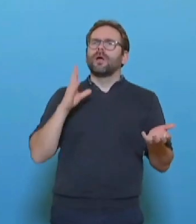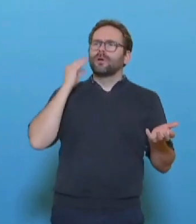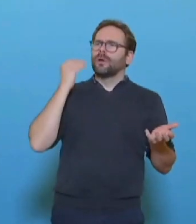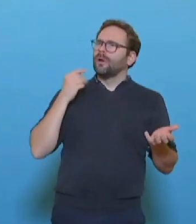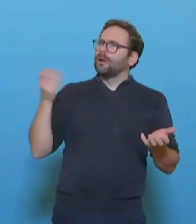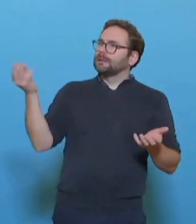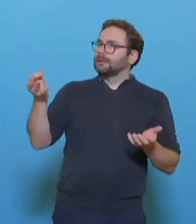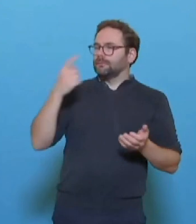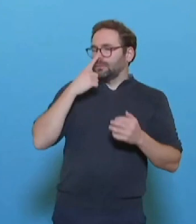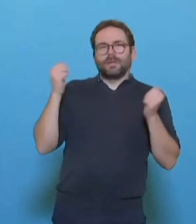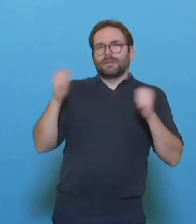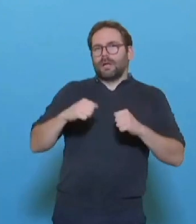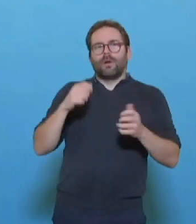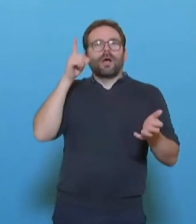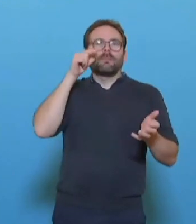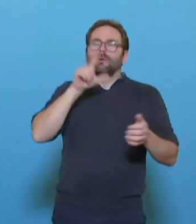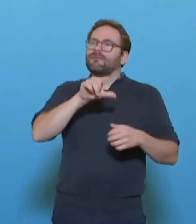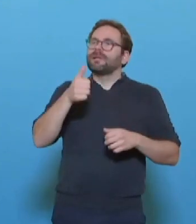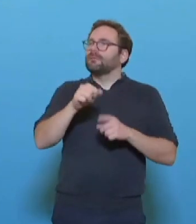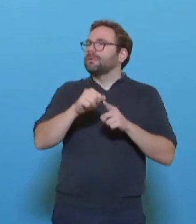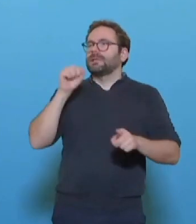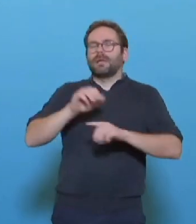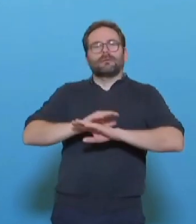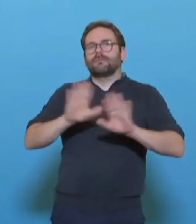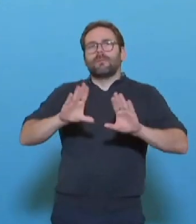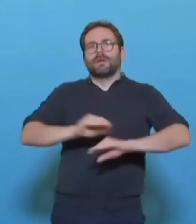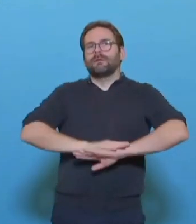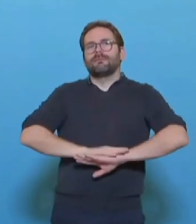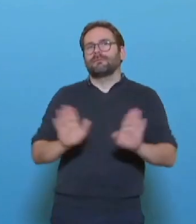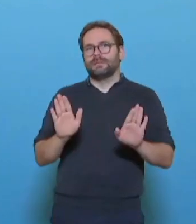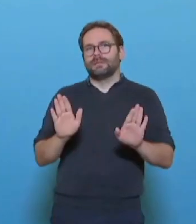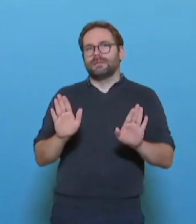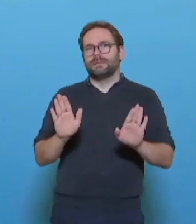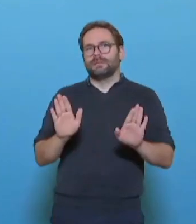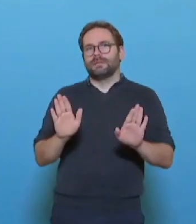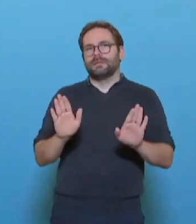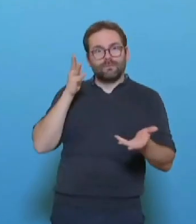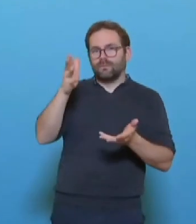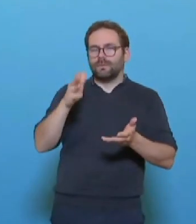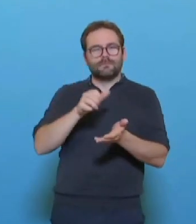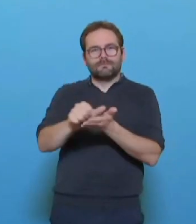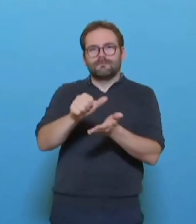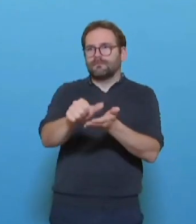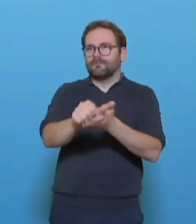place dans la République du XXIe siècle et qu'il faudra continuer d'en faire la chasse.